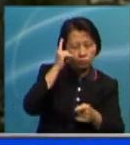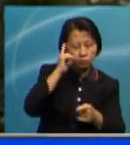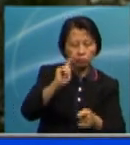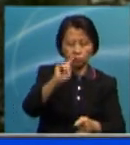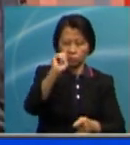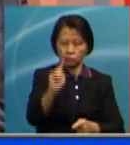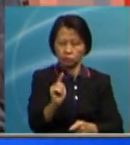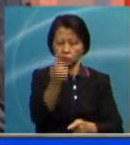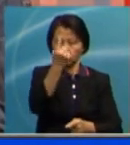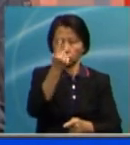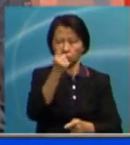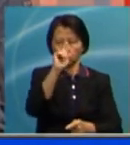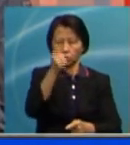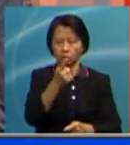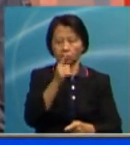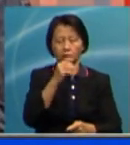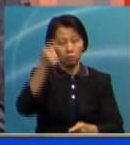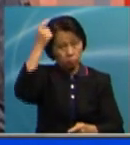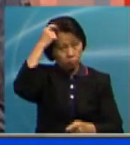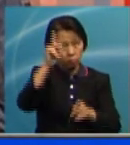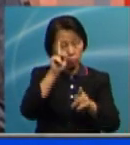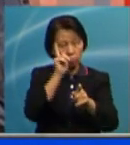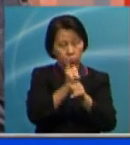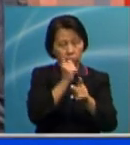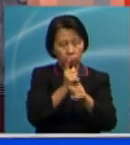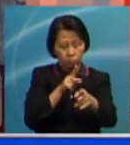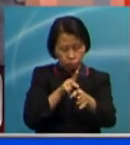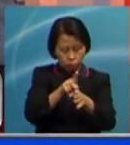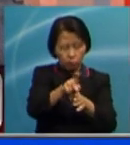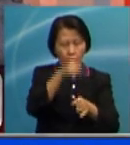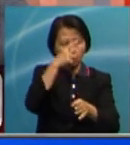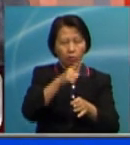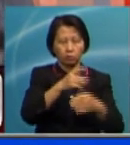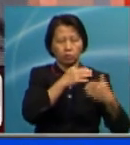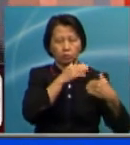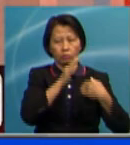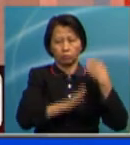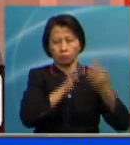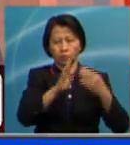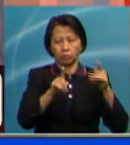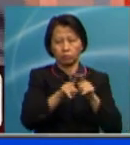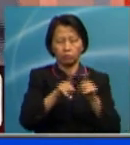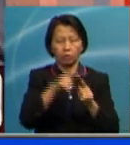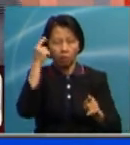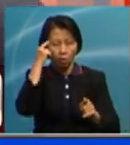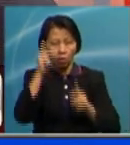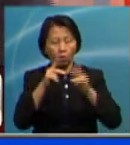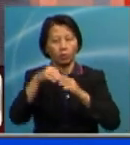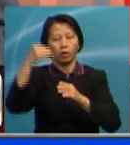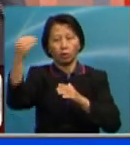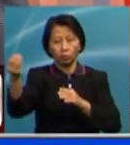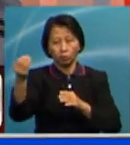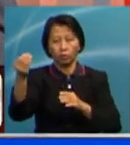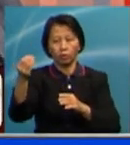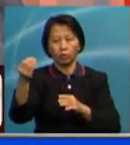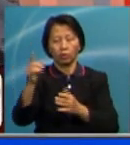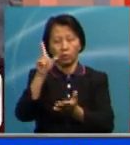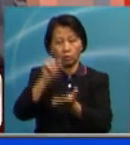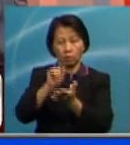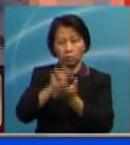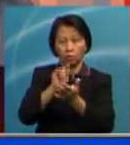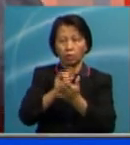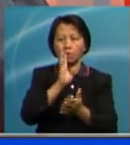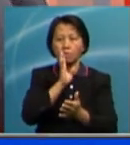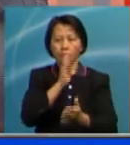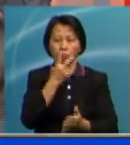seseorang yang berperkara waras dan profesional untuk berperangai seperti Tanggapan orang luar foreign press sekarang duk cakap